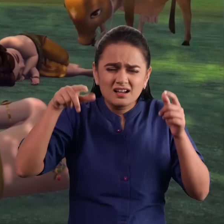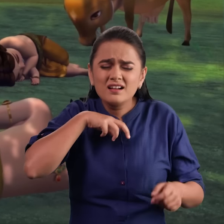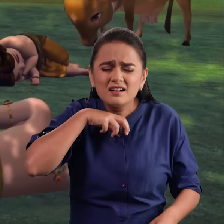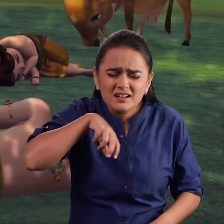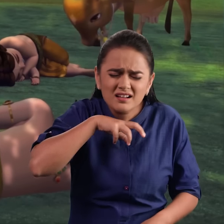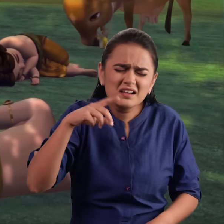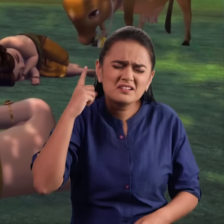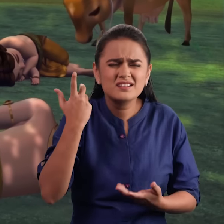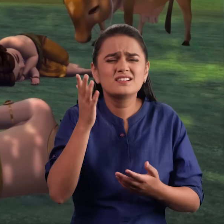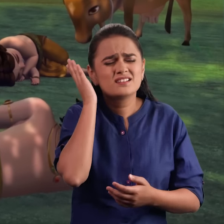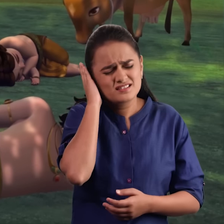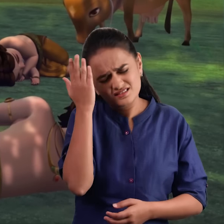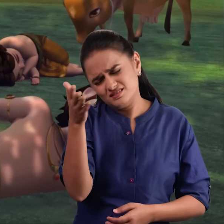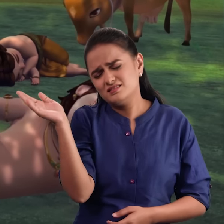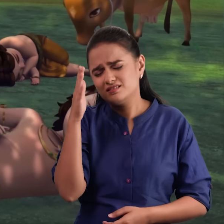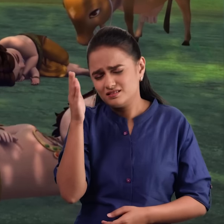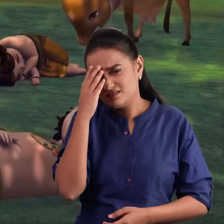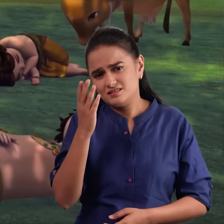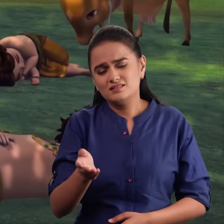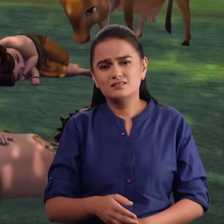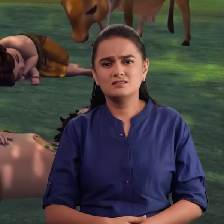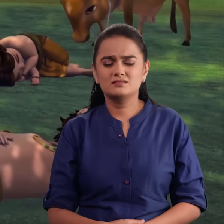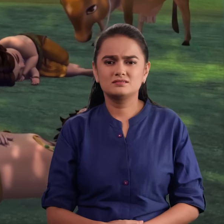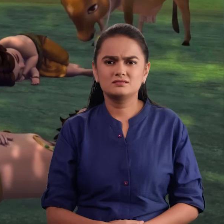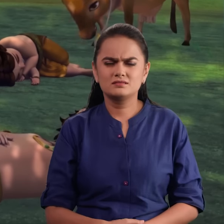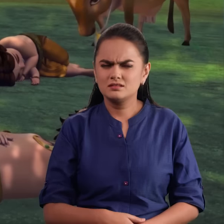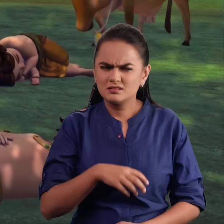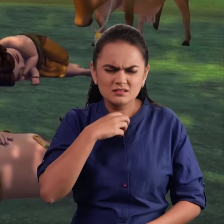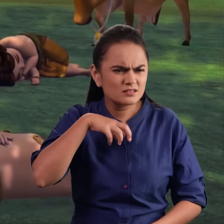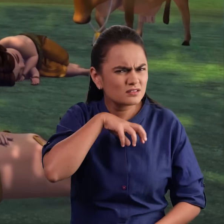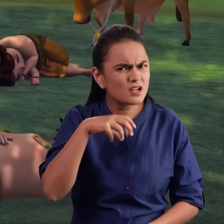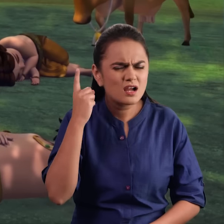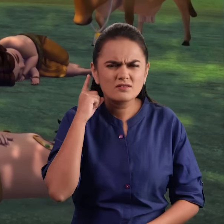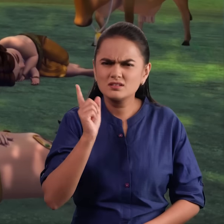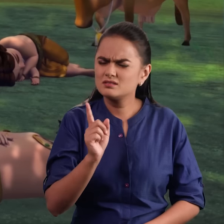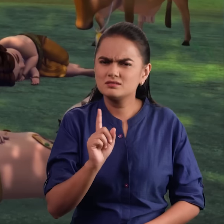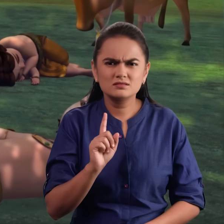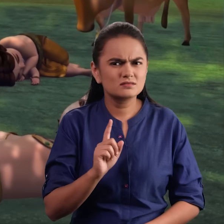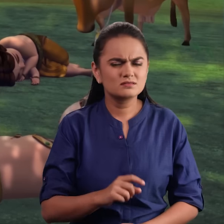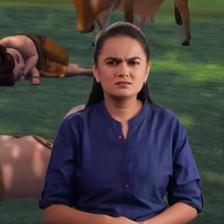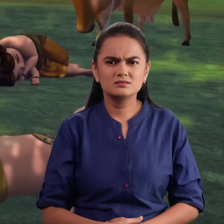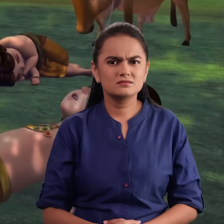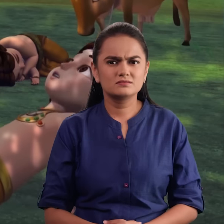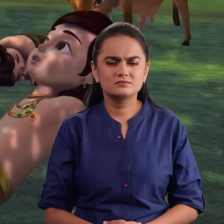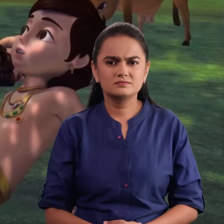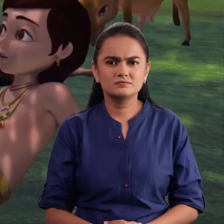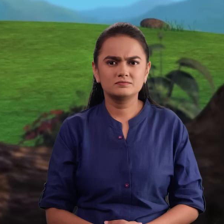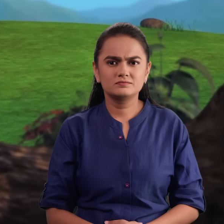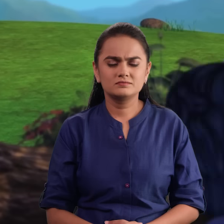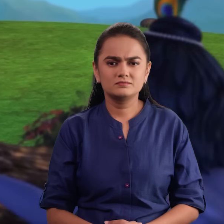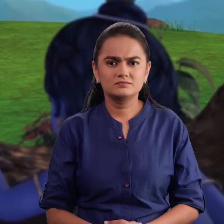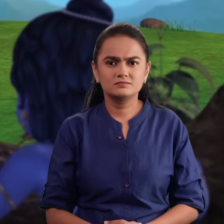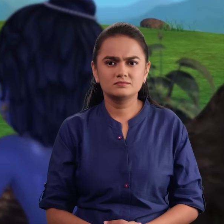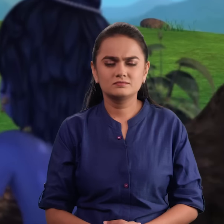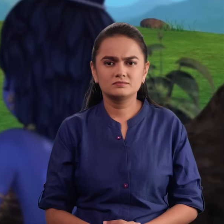किसी गाय के गले की घंटी होगी। सो जाओ भाई। ये घंटे की आवाज नहीं लगती।